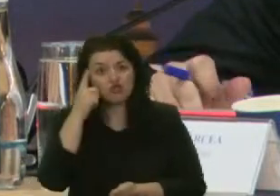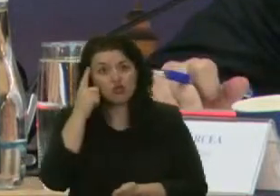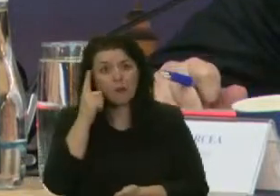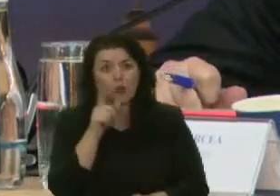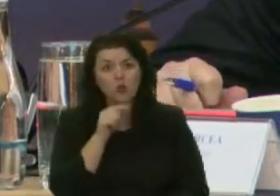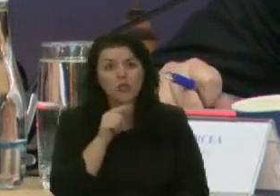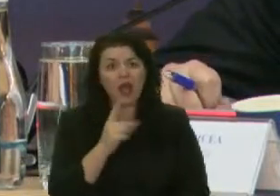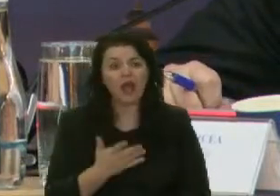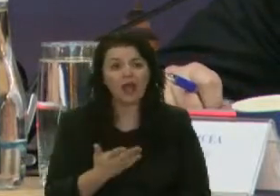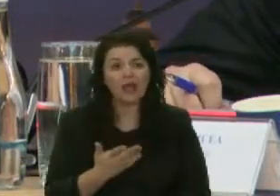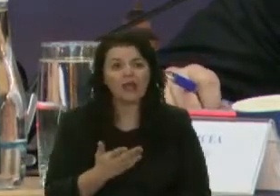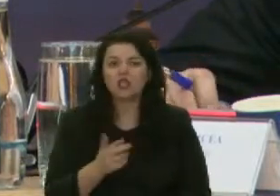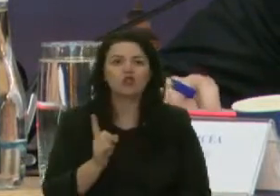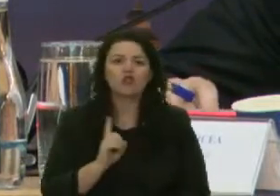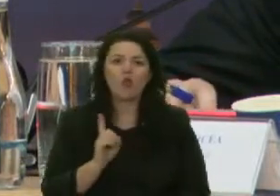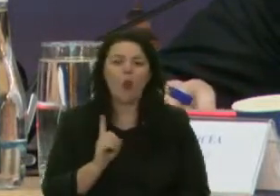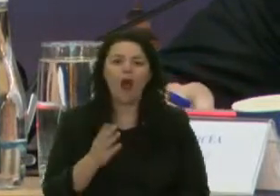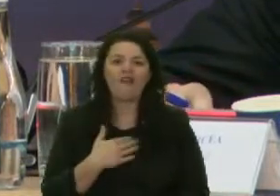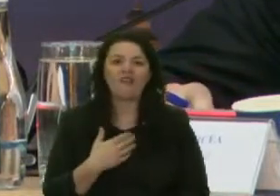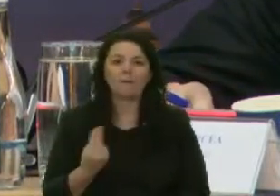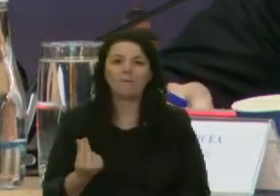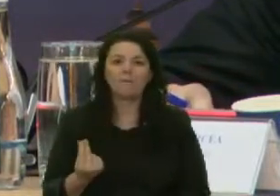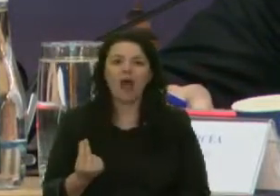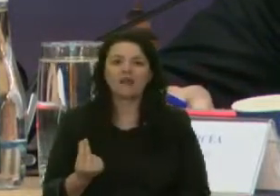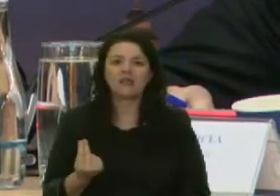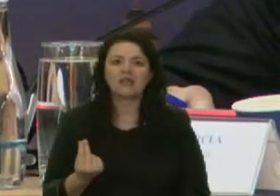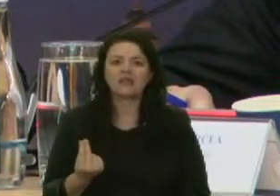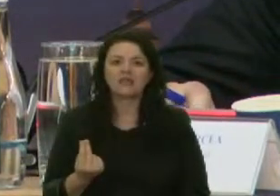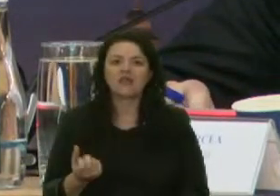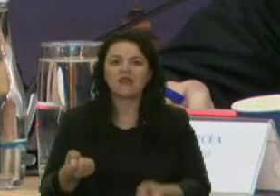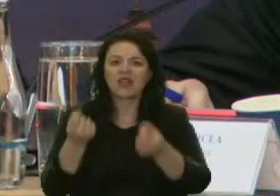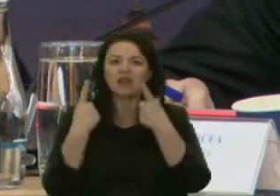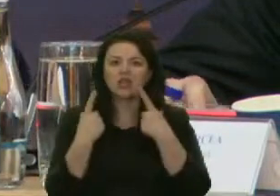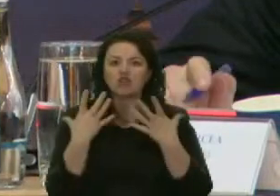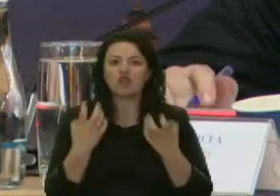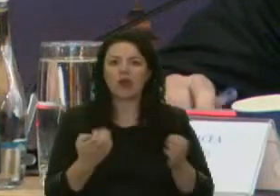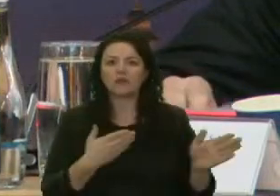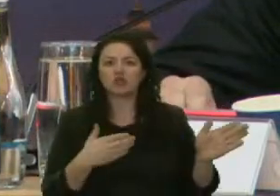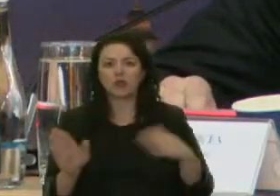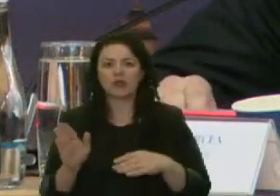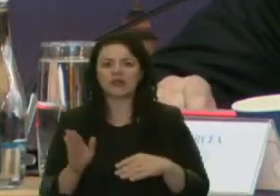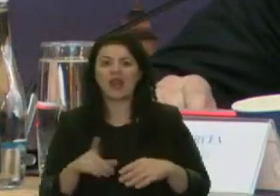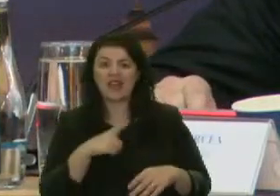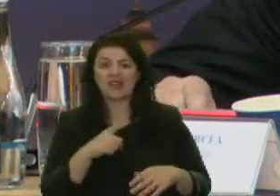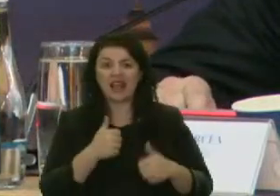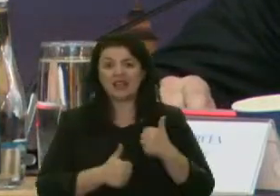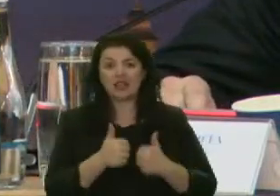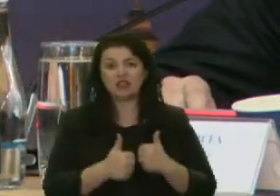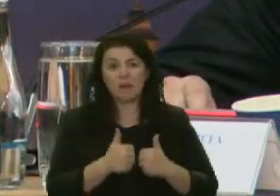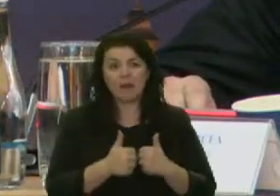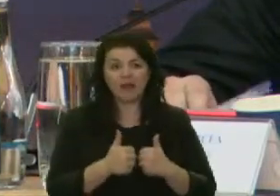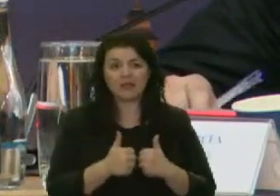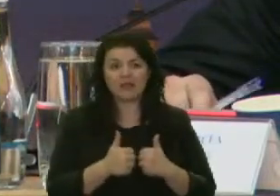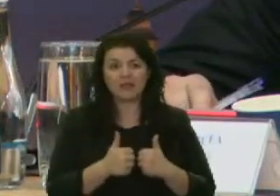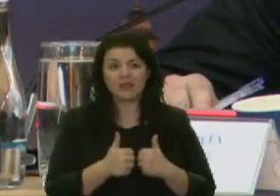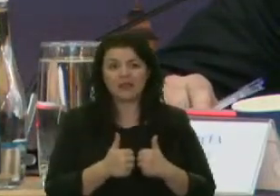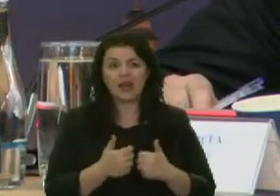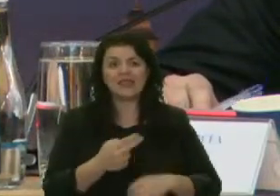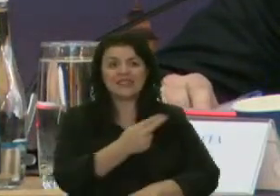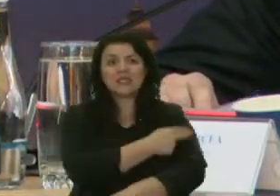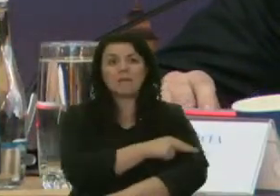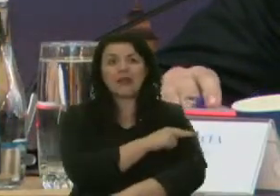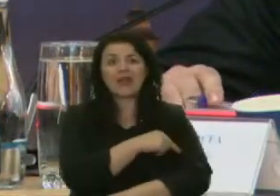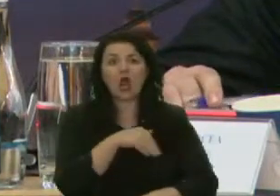este dar noi n avem locație n avem bani încă să finalizăm ce am început și e licitat aici în în Partea finală c spitalul